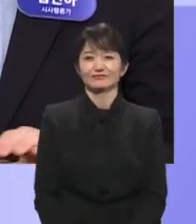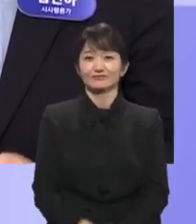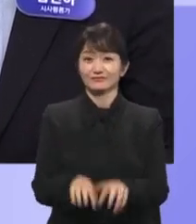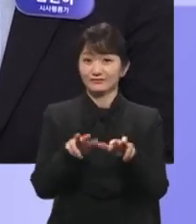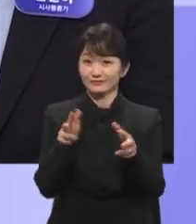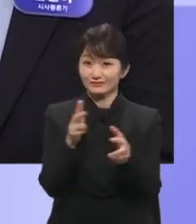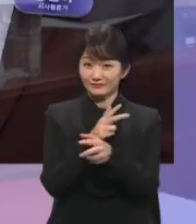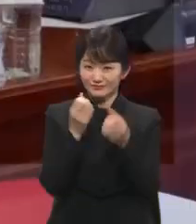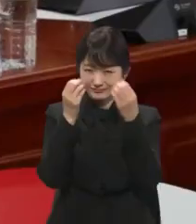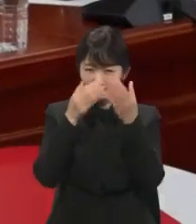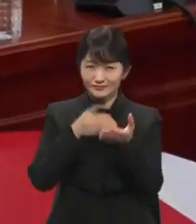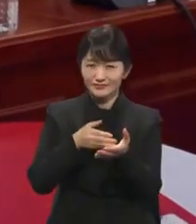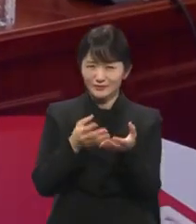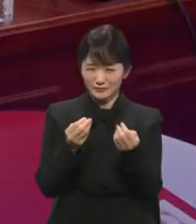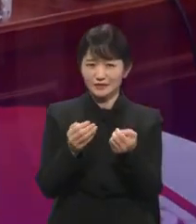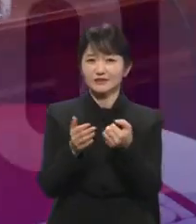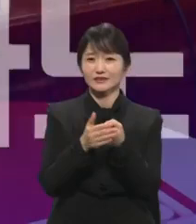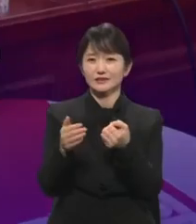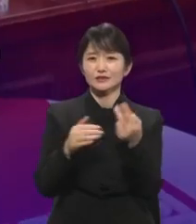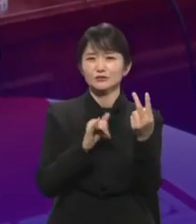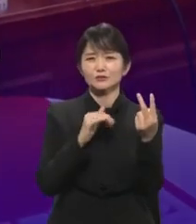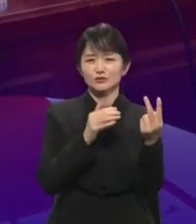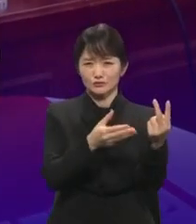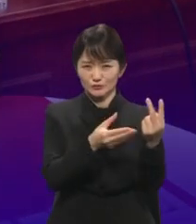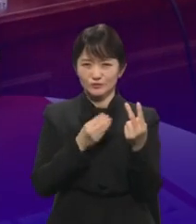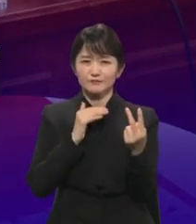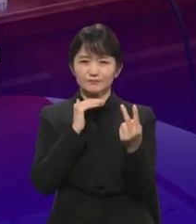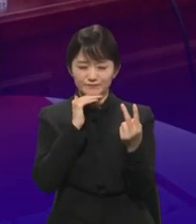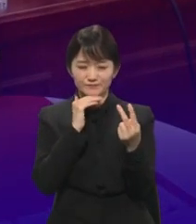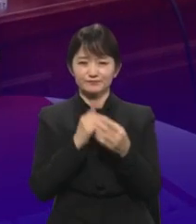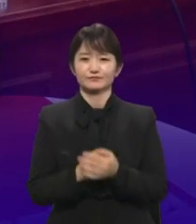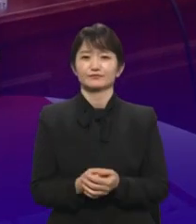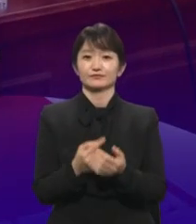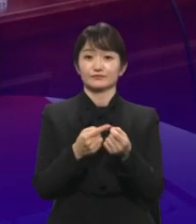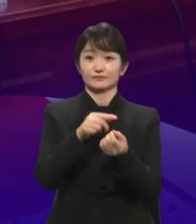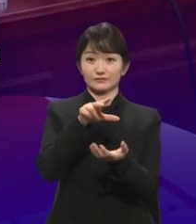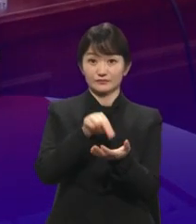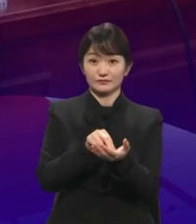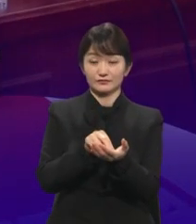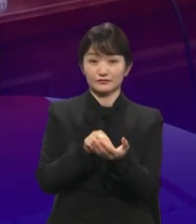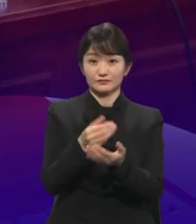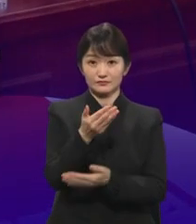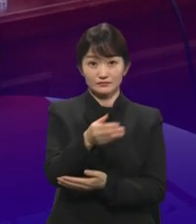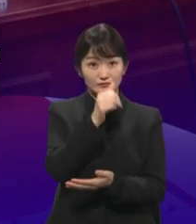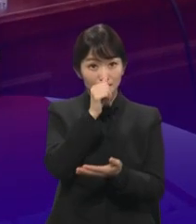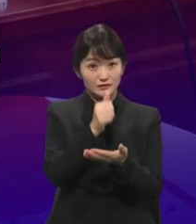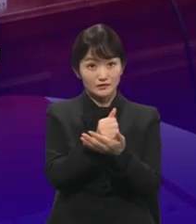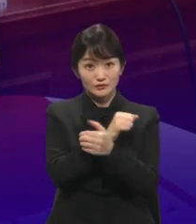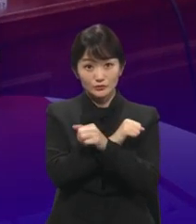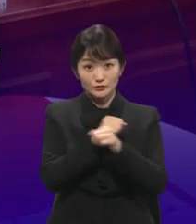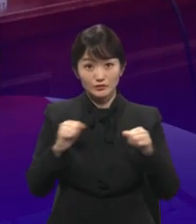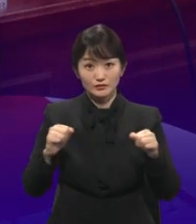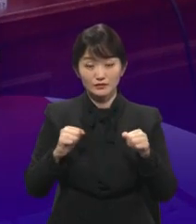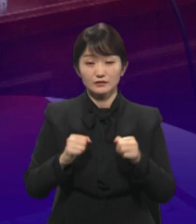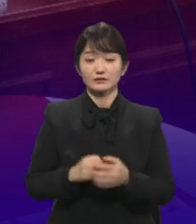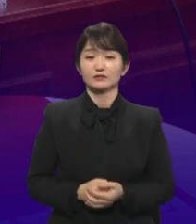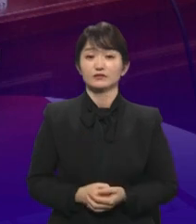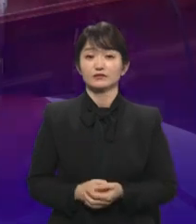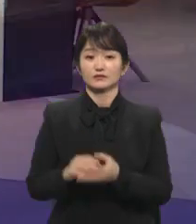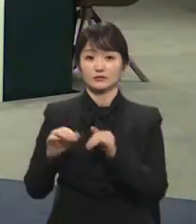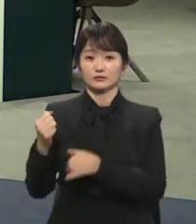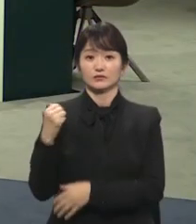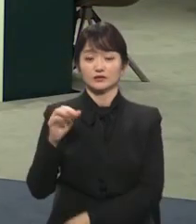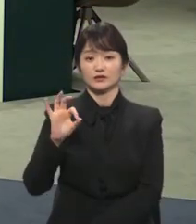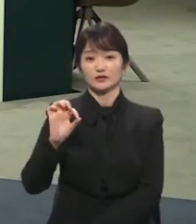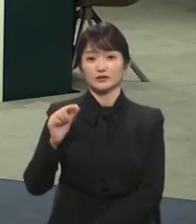새로운 뉴스가 많아서 제가 두 분을 좀 기다렸습니다 첫 번째 주제 너의 죄를 사하 놀랍니다 국민의 임 인요한